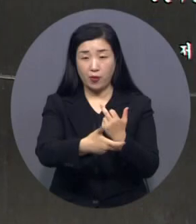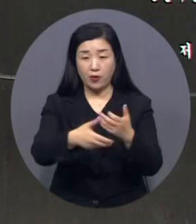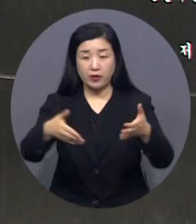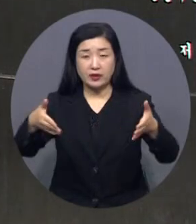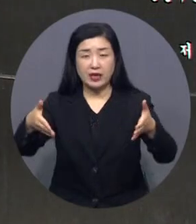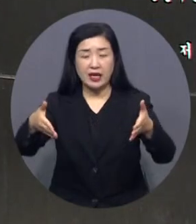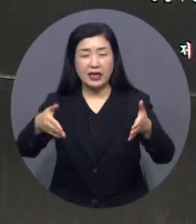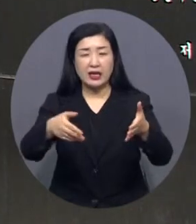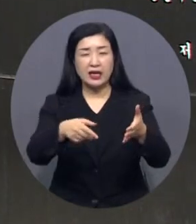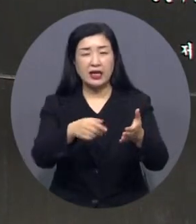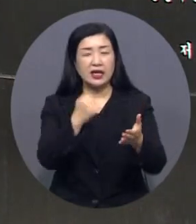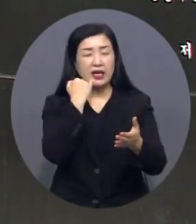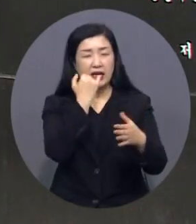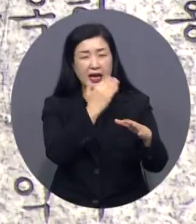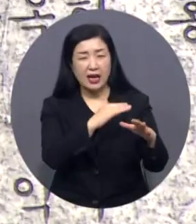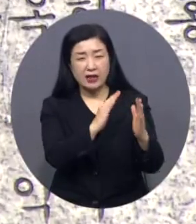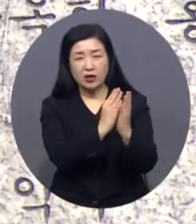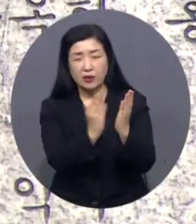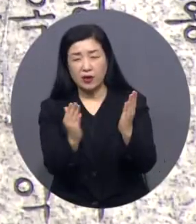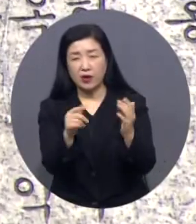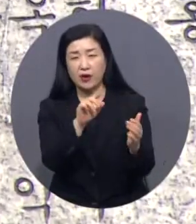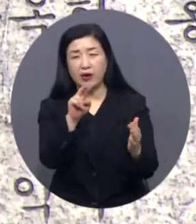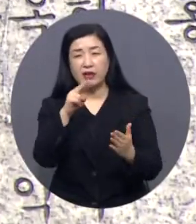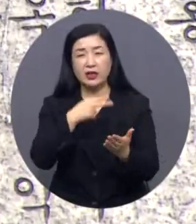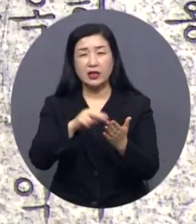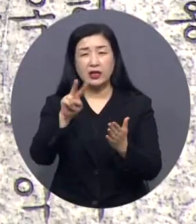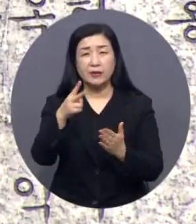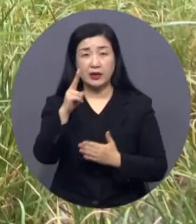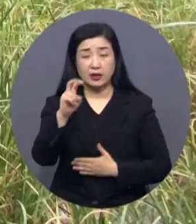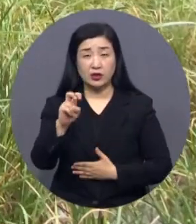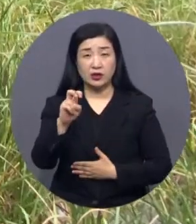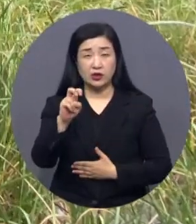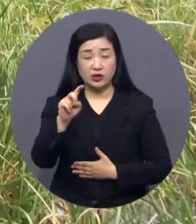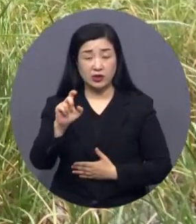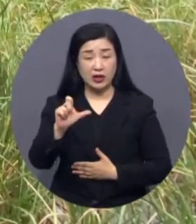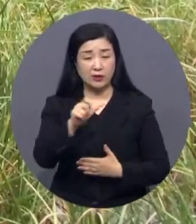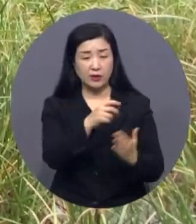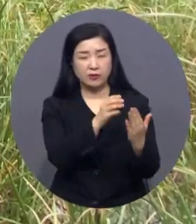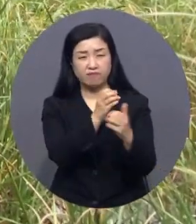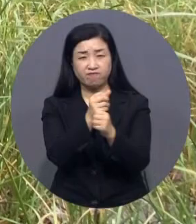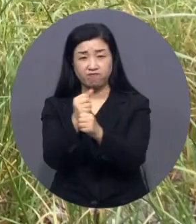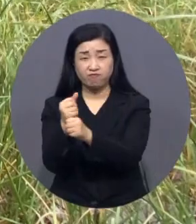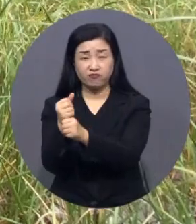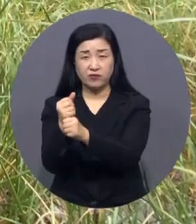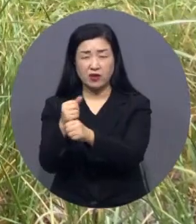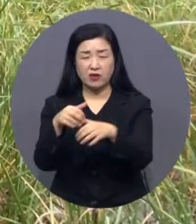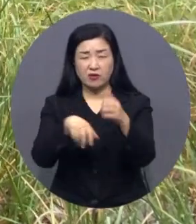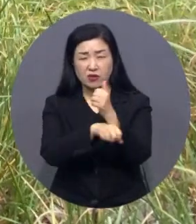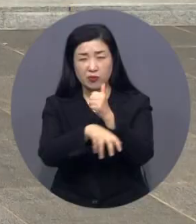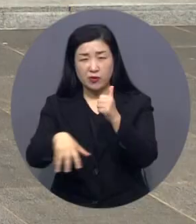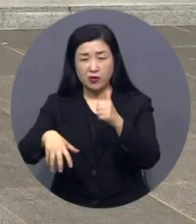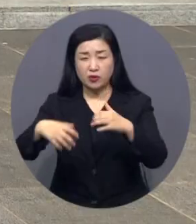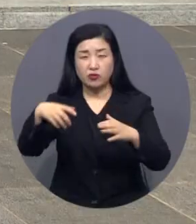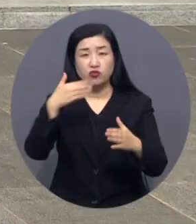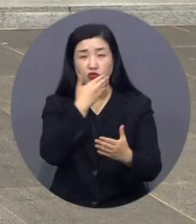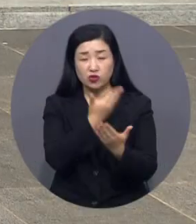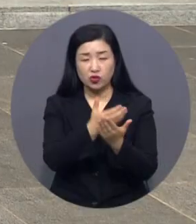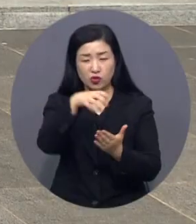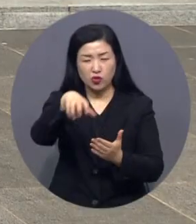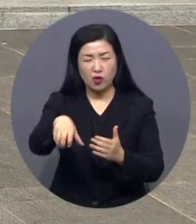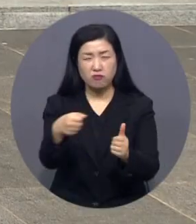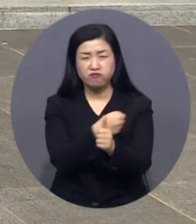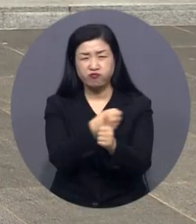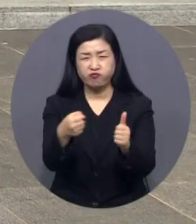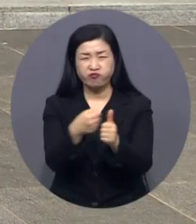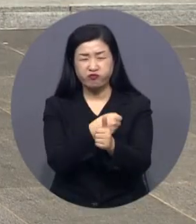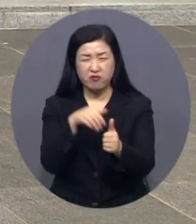해안 절벽에 끌려와 희생된 255명의 이름. 4.3 당시 토벌대의 주요 거점지로 구타와